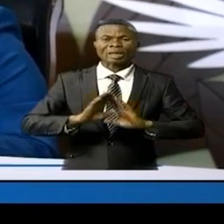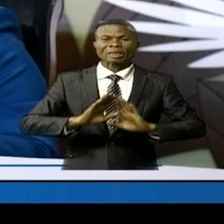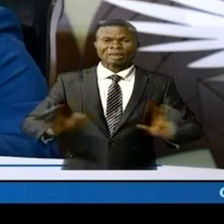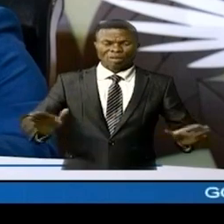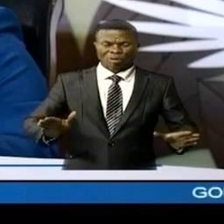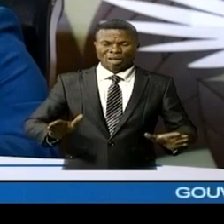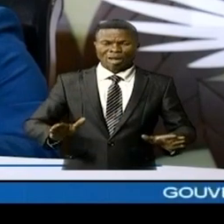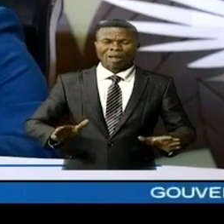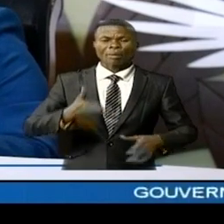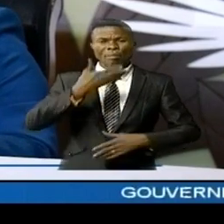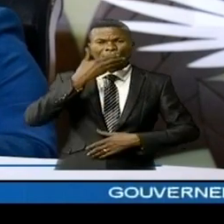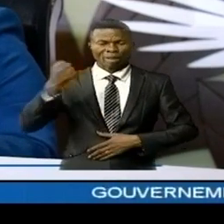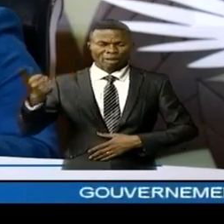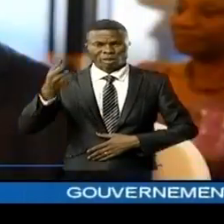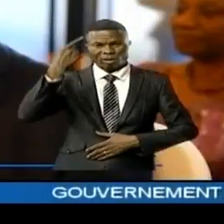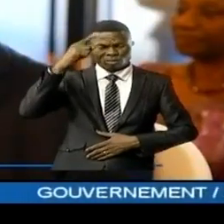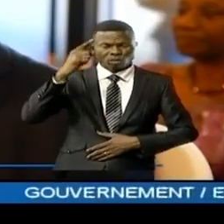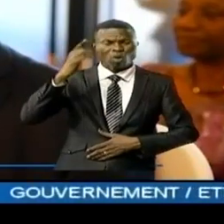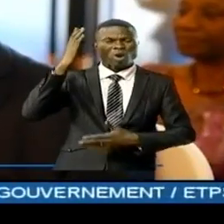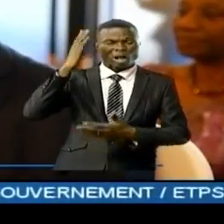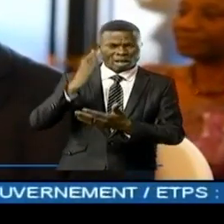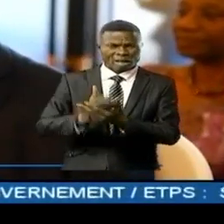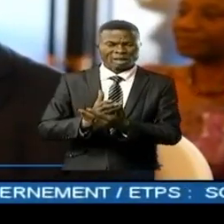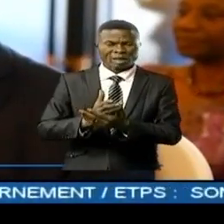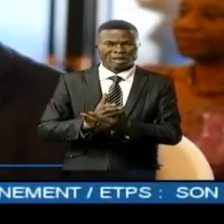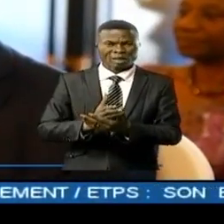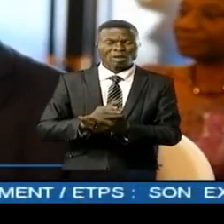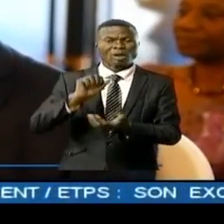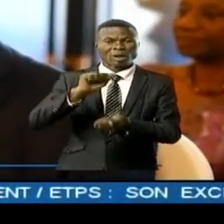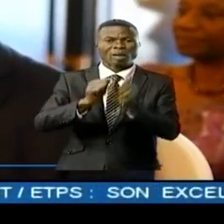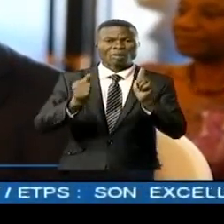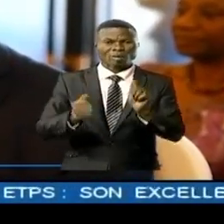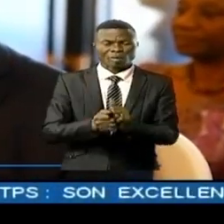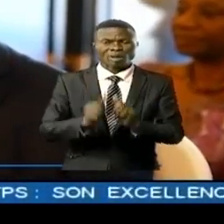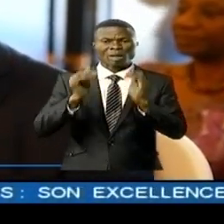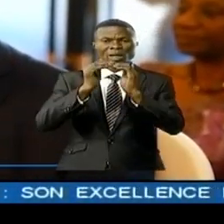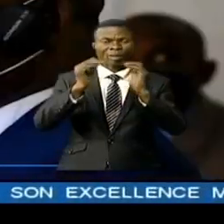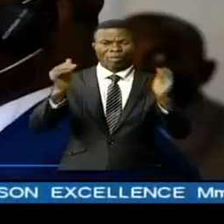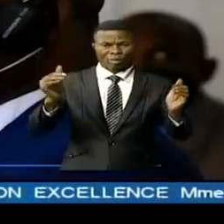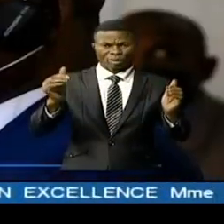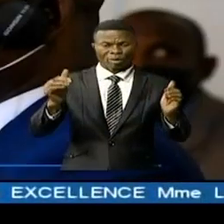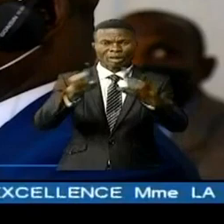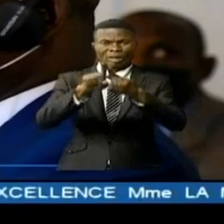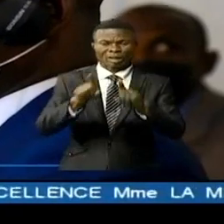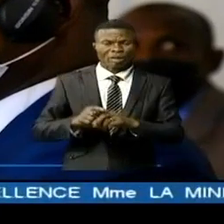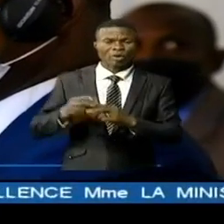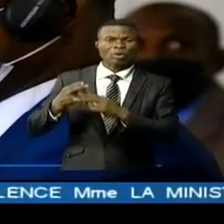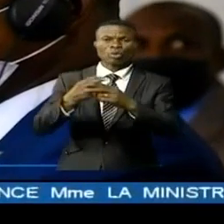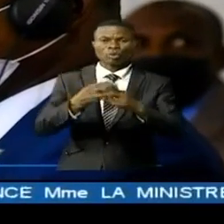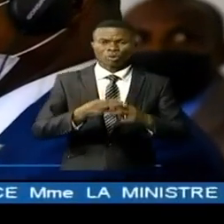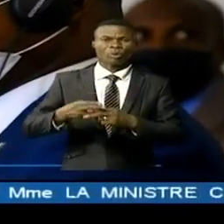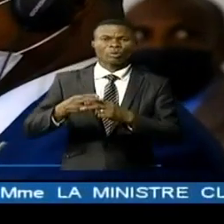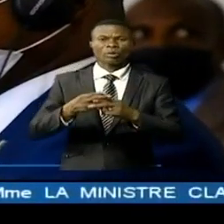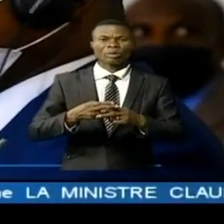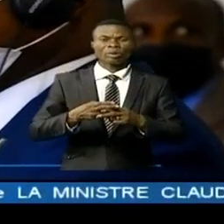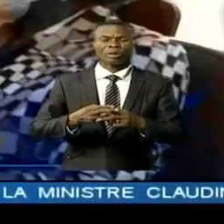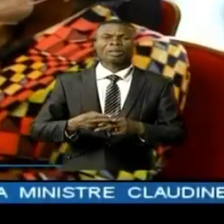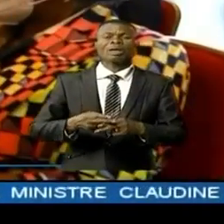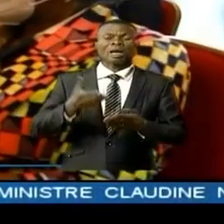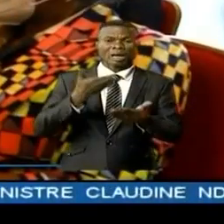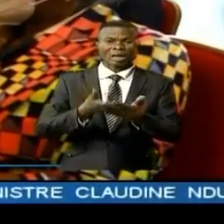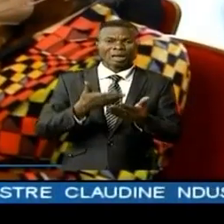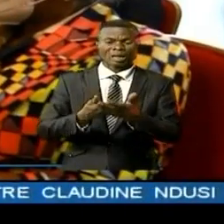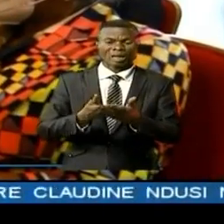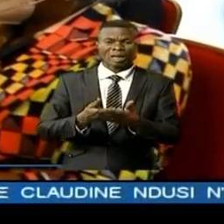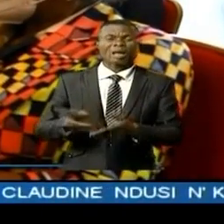qu'ils pour faire face aux défis de la paix et de la sécurité auxquels la sous